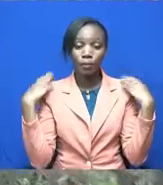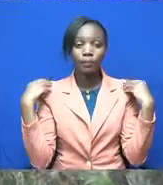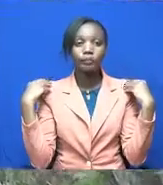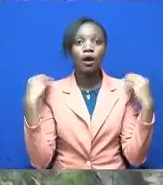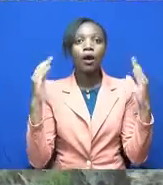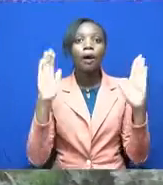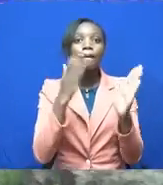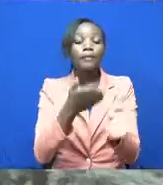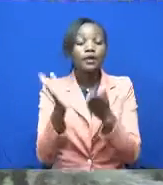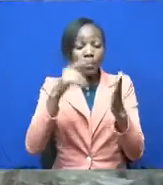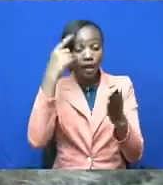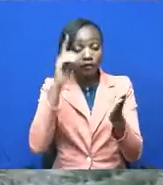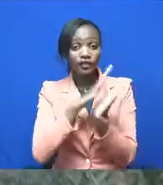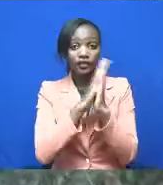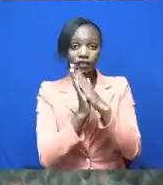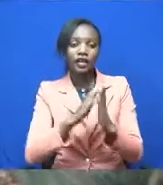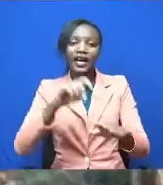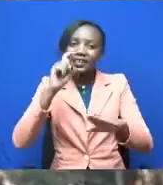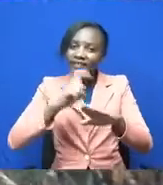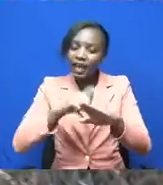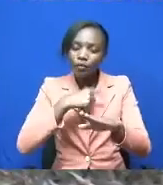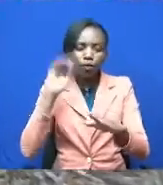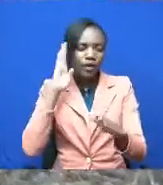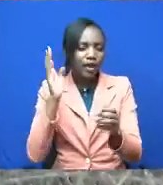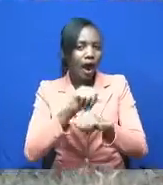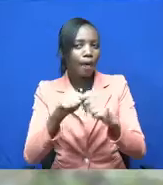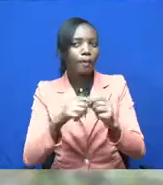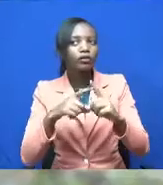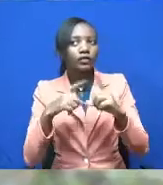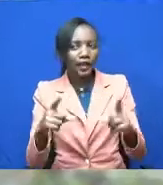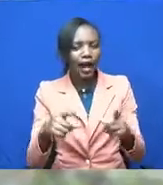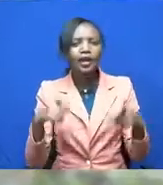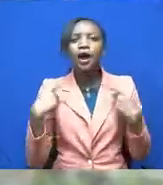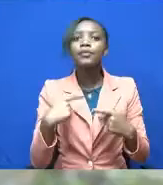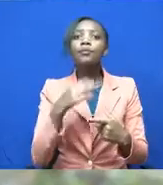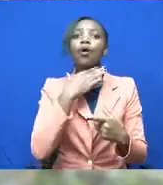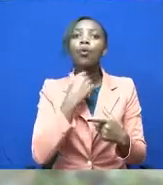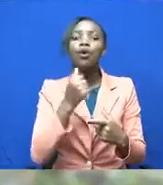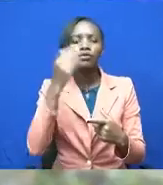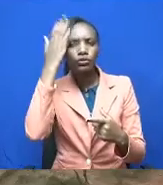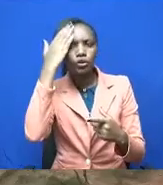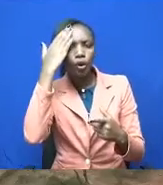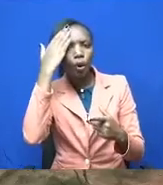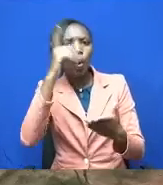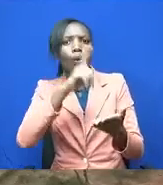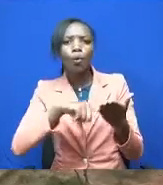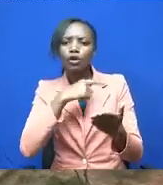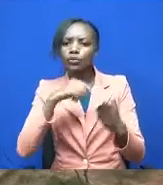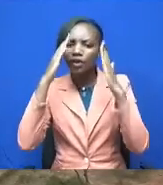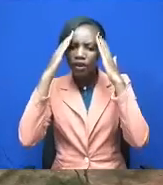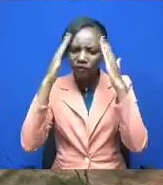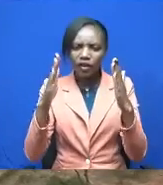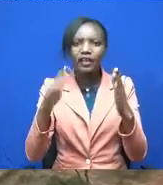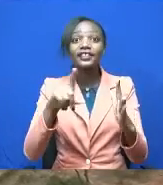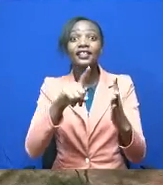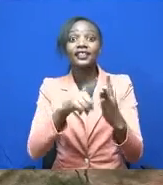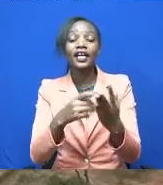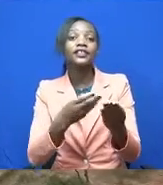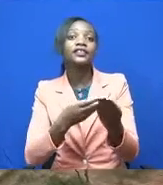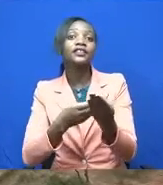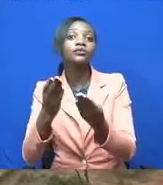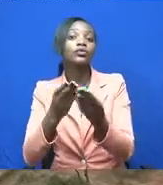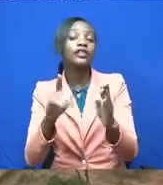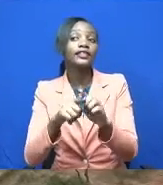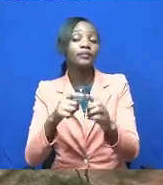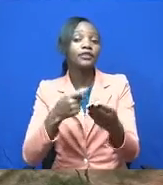Mara nyingi ardhi inapotajwa, wengi utaka kujua ni nini haswa kinachozungumziwa kuanzia ununuzi,